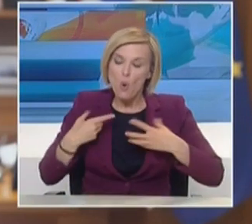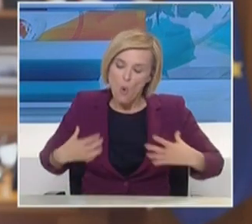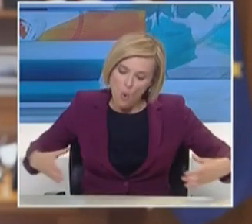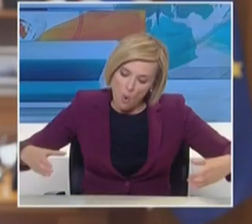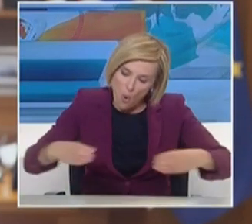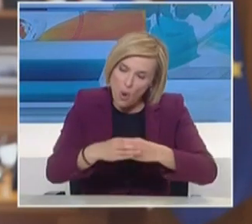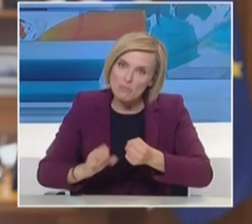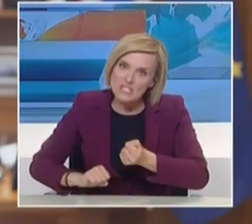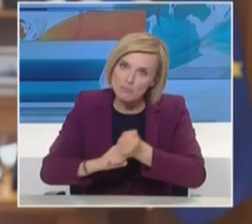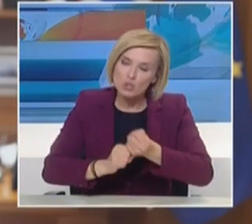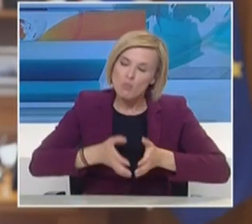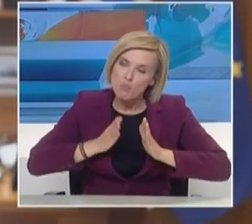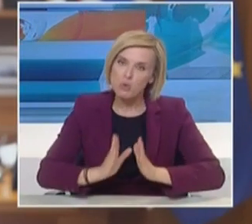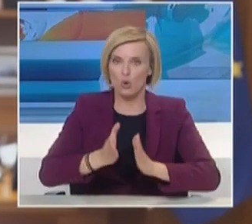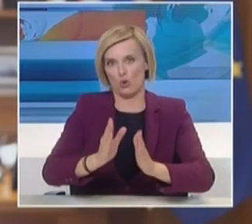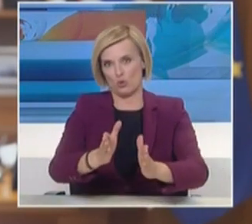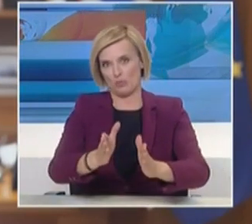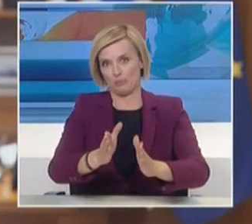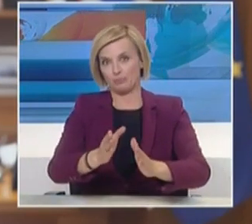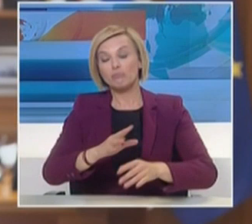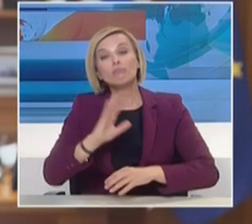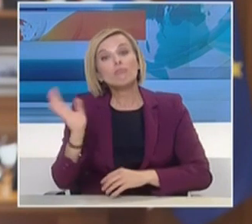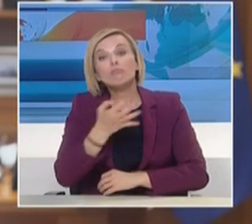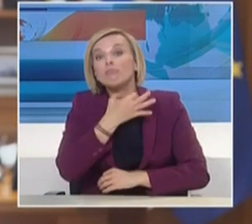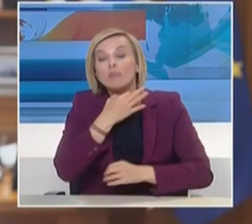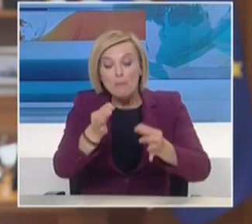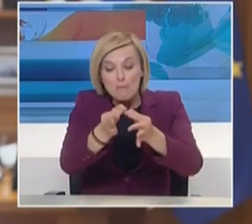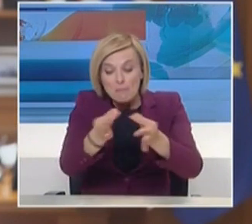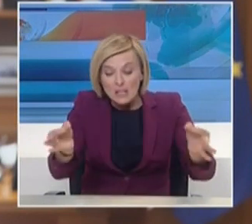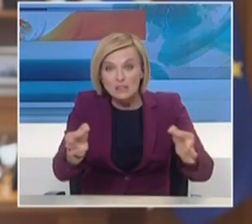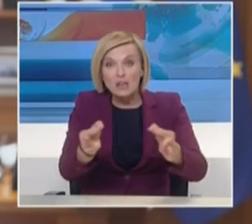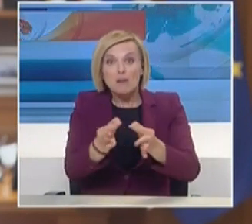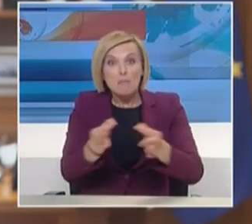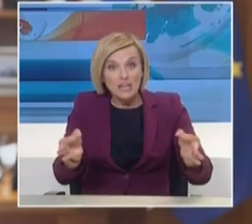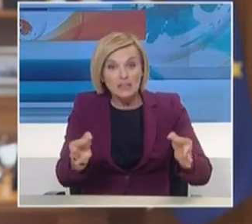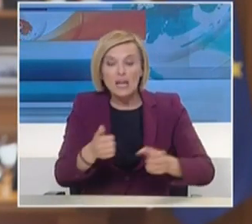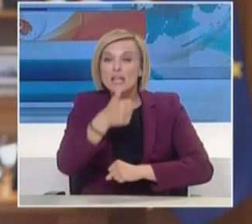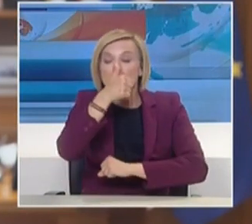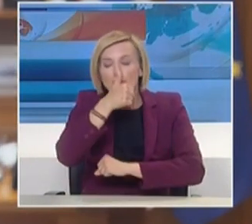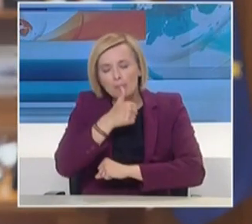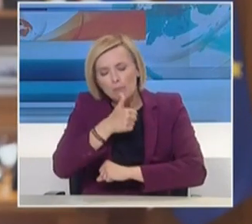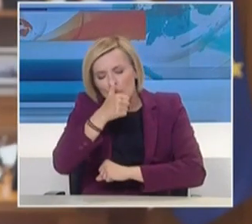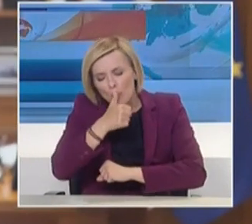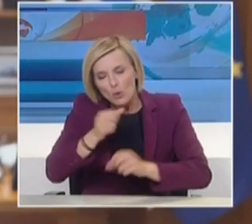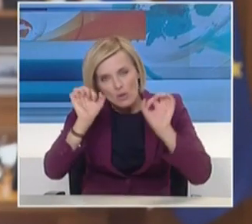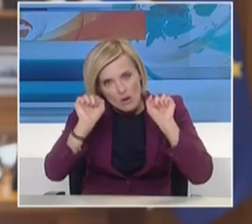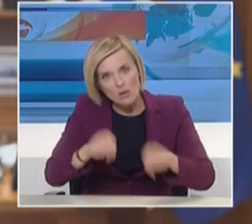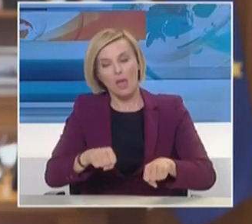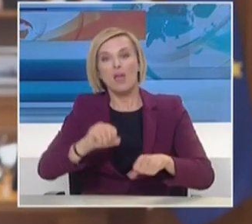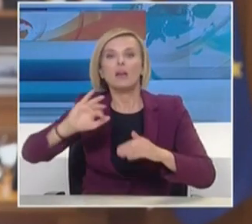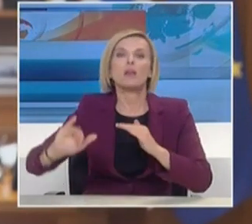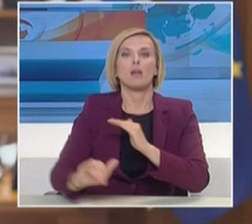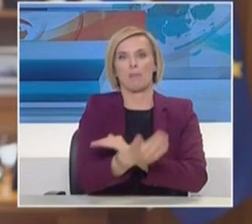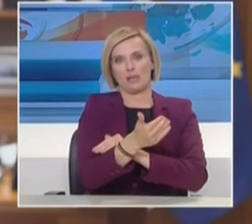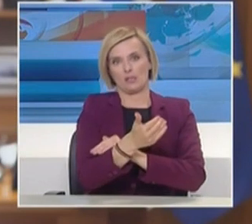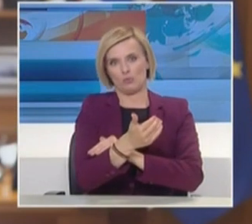πατρίδας. Θα χρειαστεί να επιστρατεύσουμε όλα τα αποθέματα σθένους και υπομονής για να ξεπεράσουμε την κρίση. Κρίνω με τα